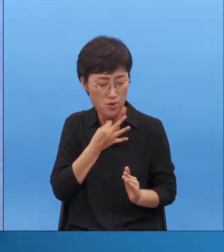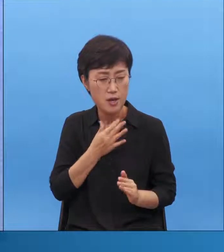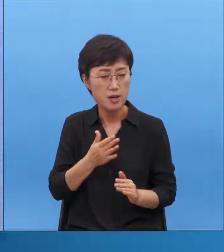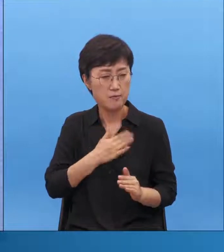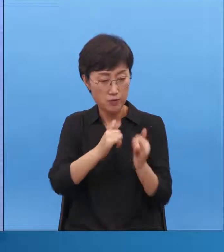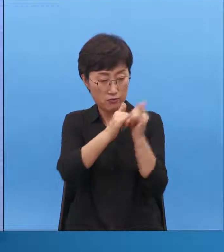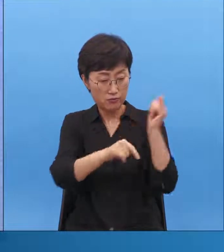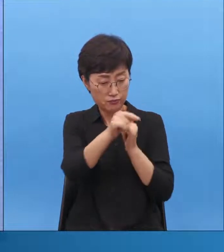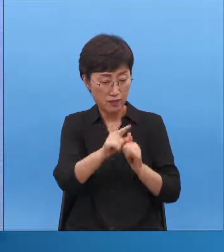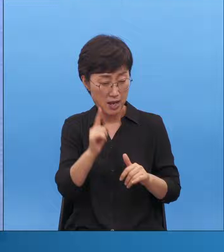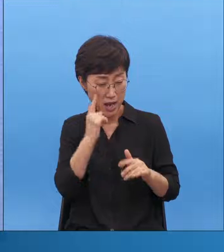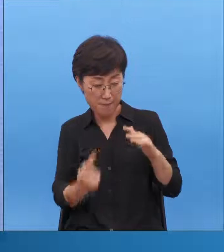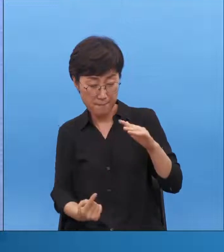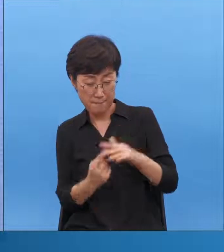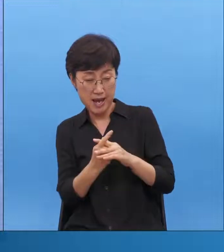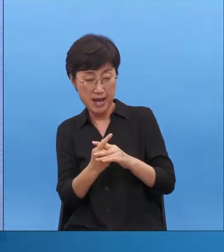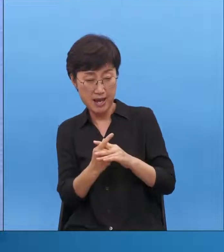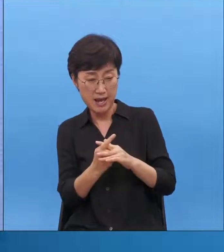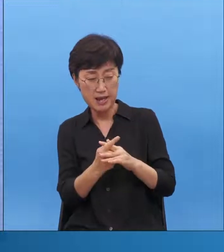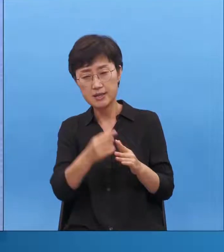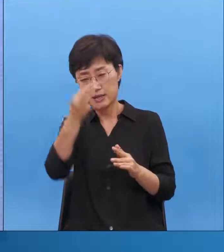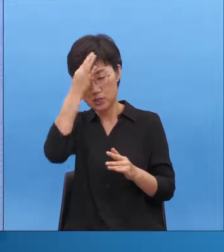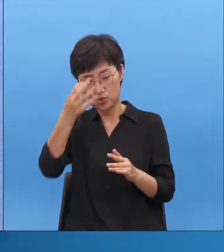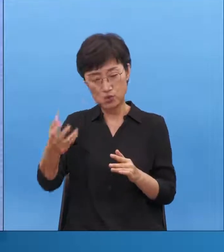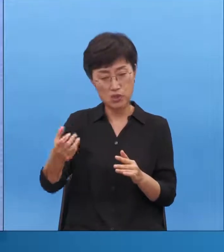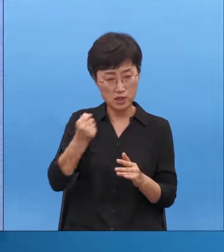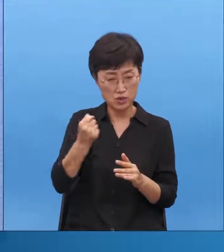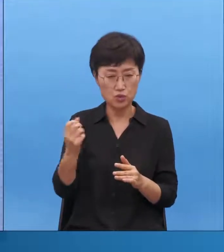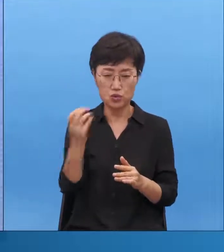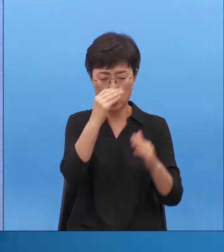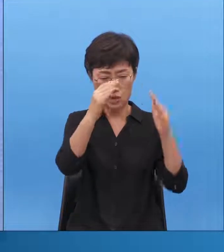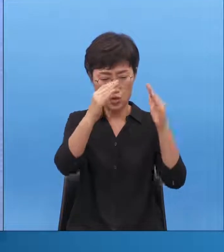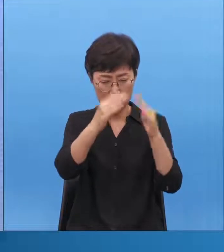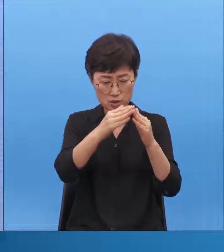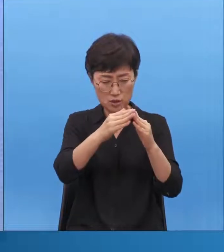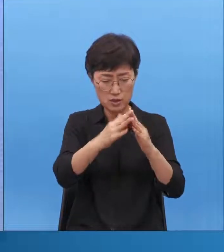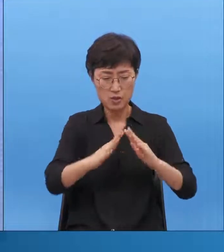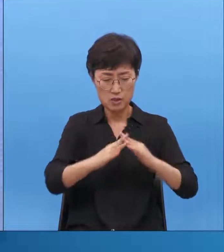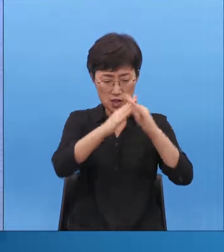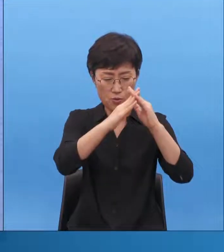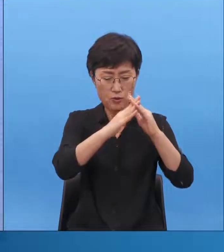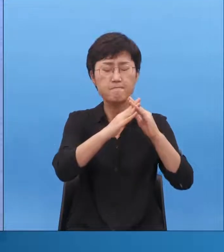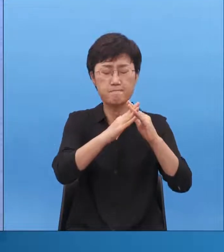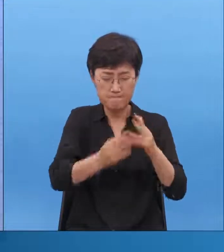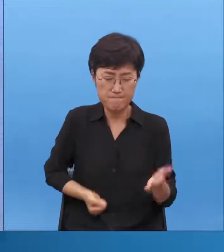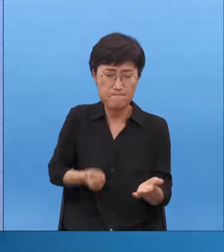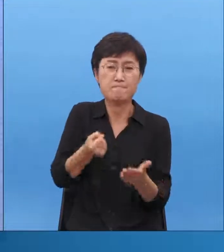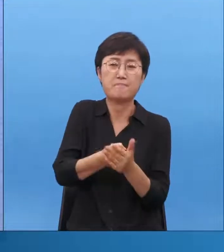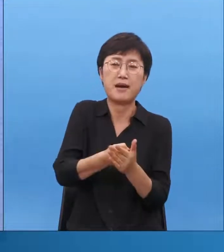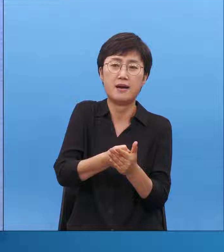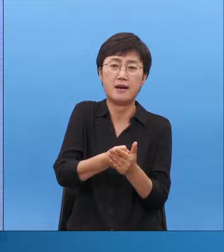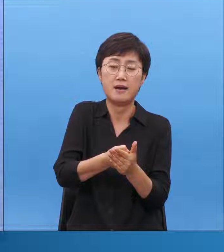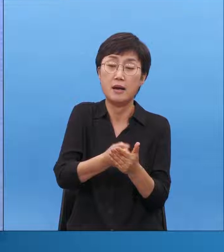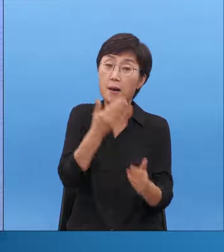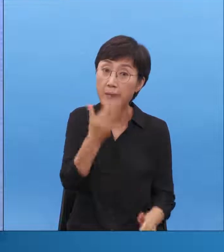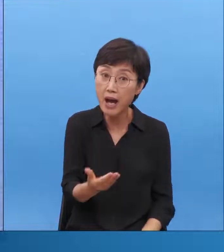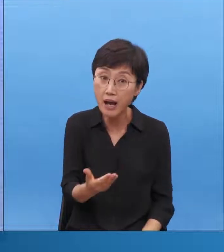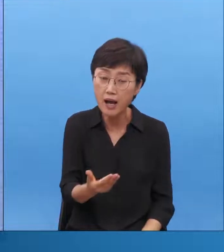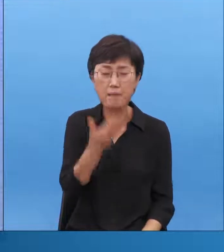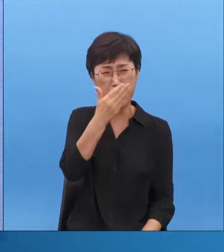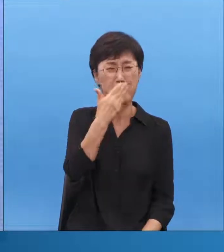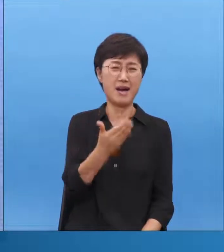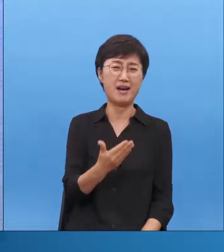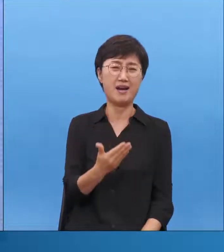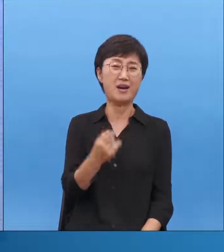remnants as my masterpiece that it only exists once in this history. 가능합니다. It's possible. 왜냐 우리는 하나님 능력 알기 때문에. Why? Because we know the 그리고